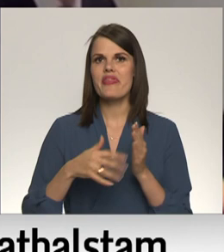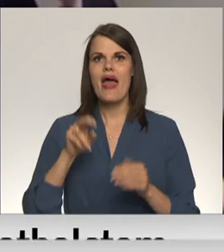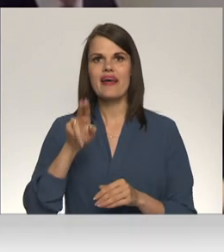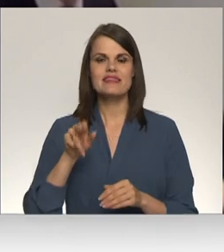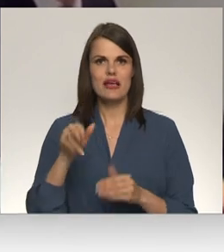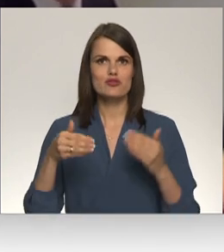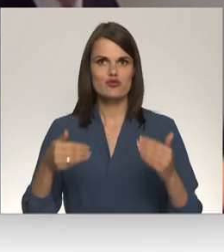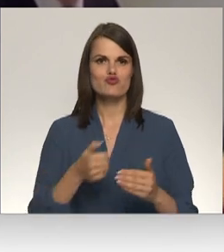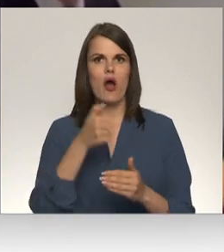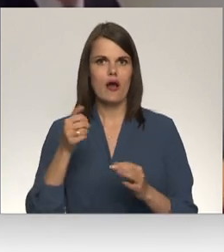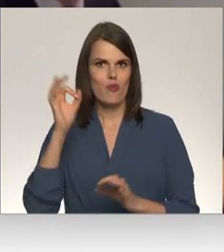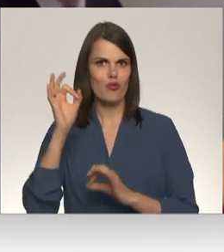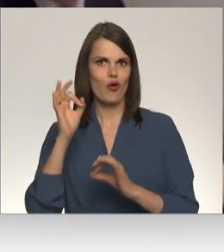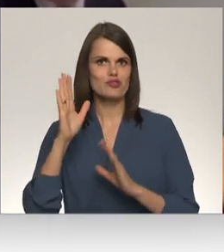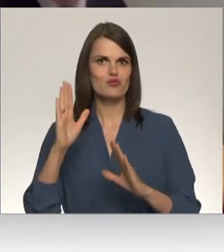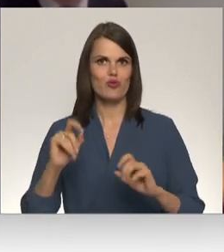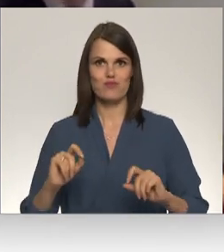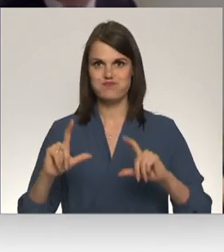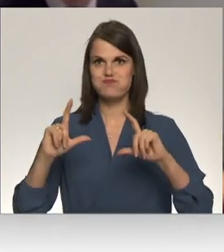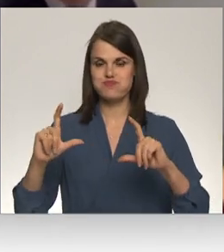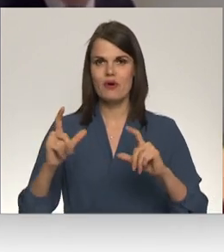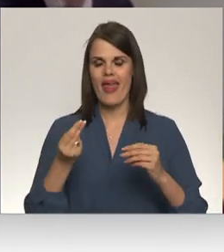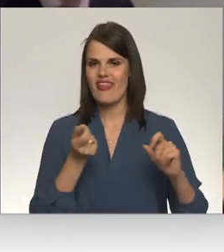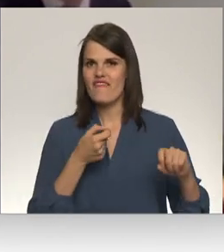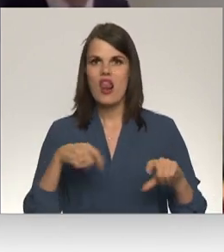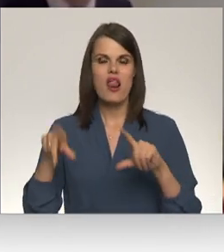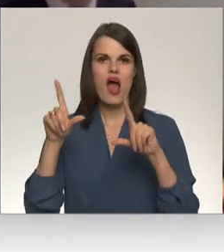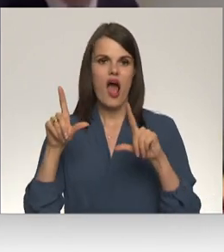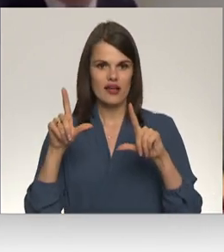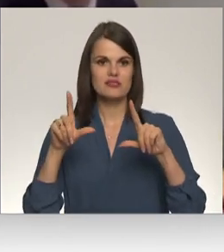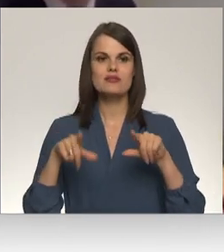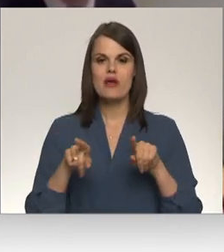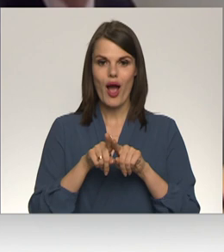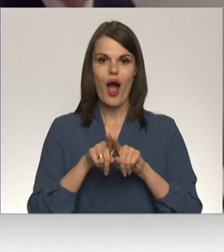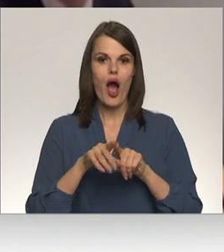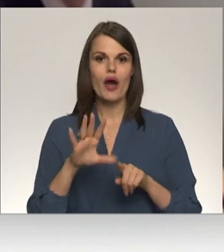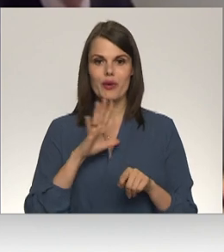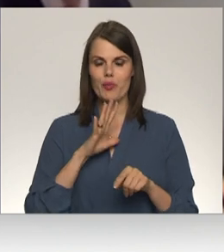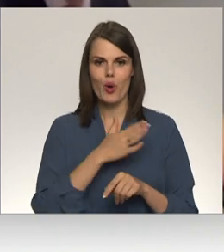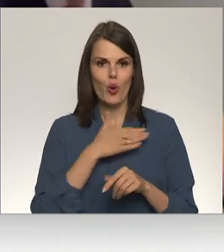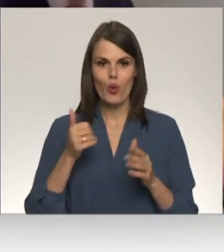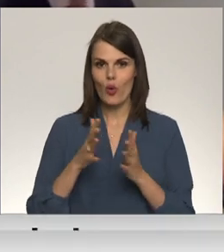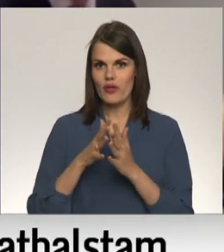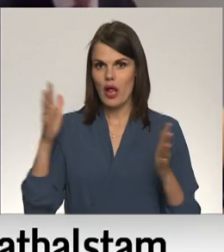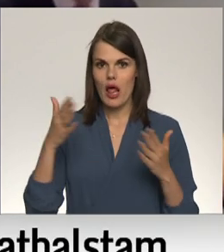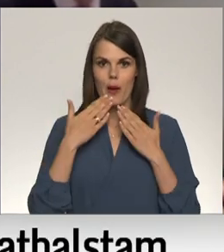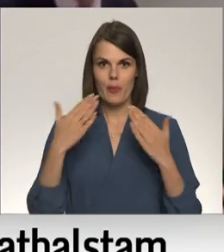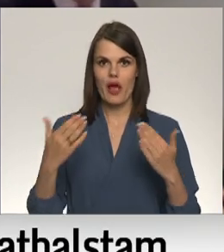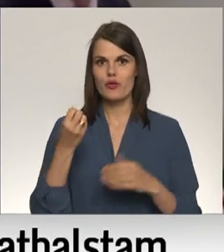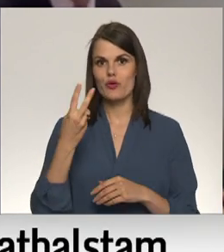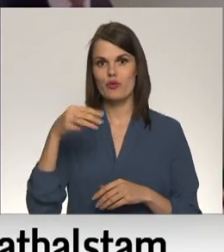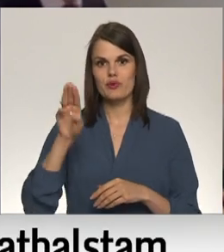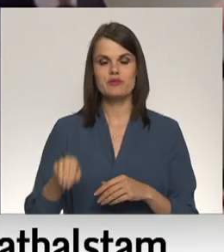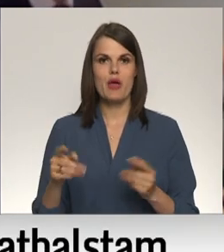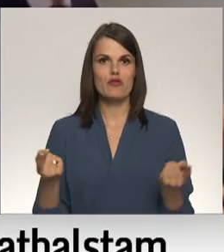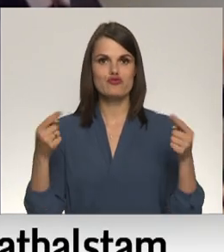sagaidāms dāsns, nodēļ tā, ka inflācijas pieaugums arī ir bijis ļoti liels. Pēdējo 12 mēnešu laikā,